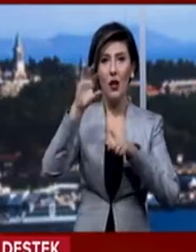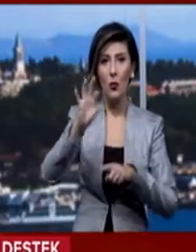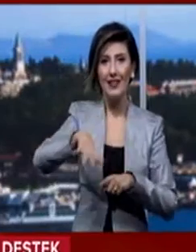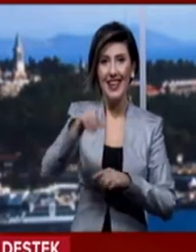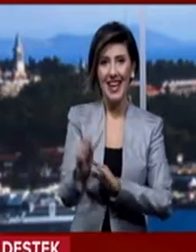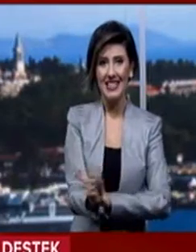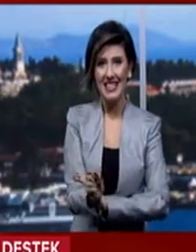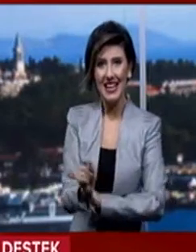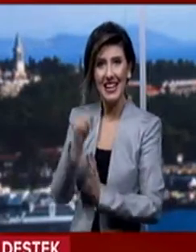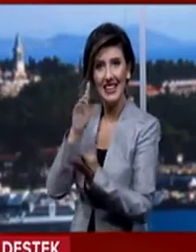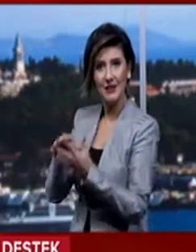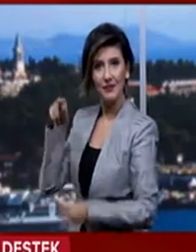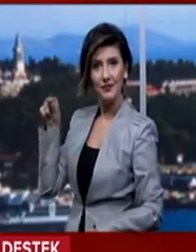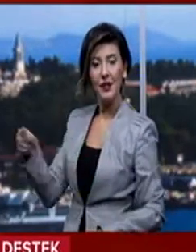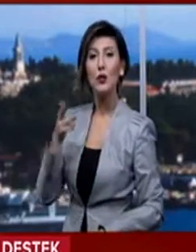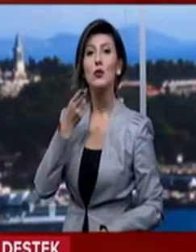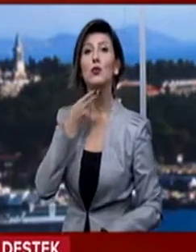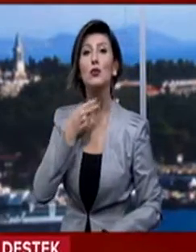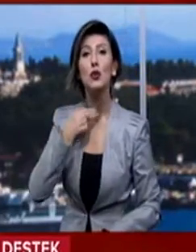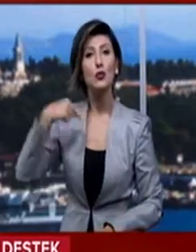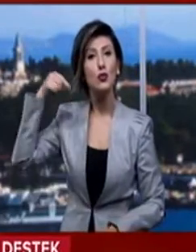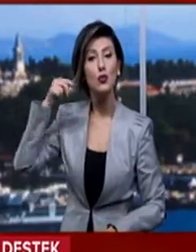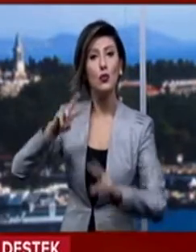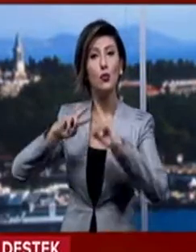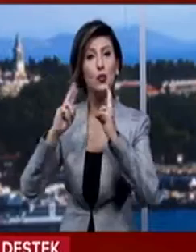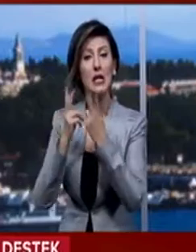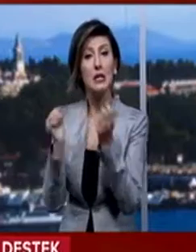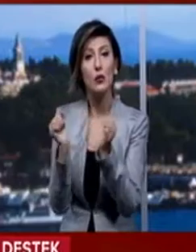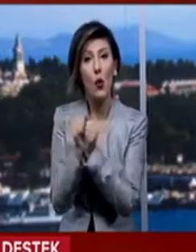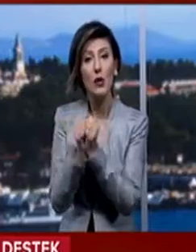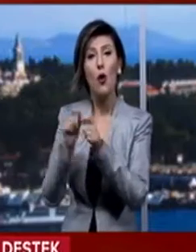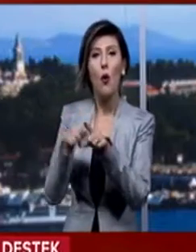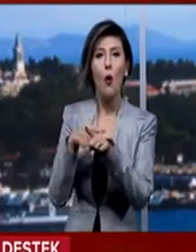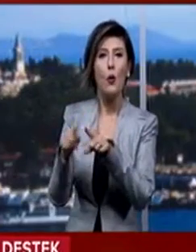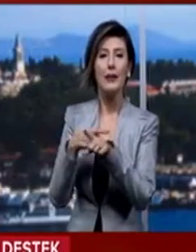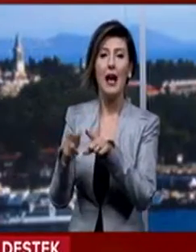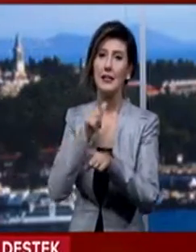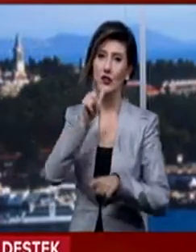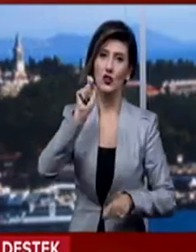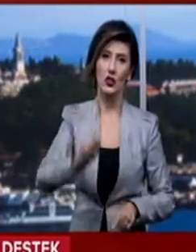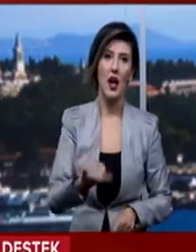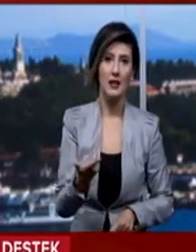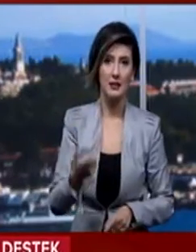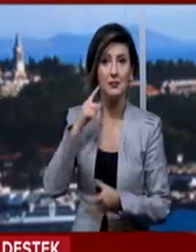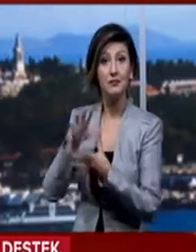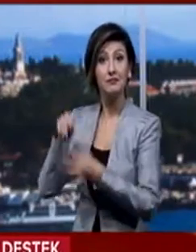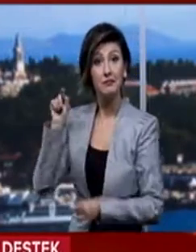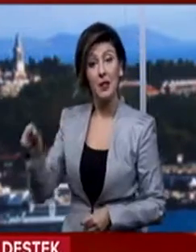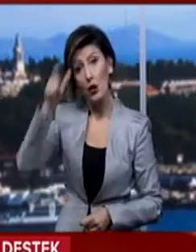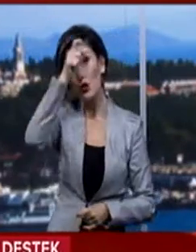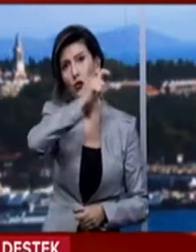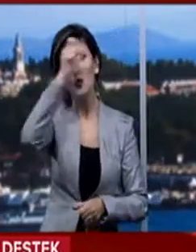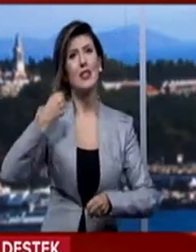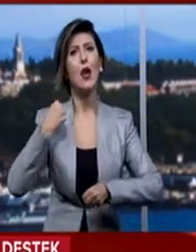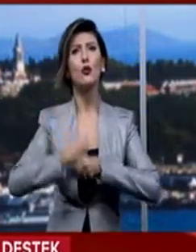Jens Stoltenberg, Rusya'yı Suriye'de uluslararası koalisyonla ortak hareket etmeye çağırdı. Stoltenberg,